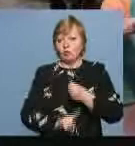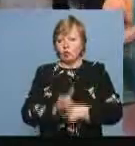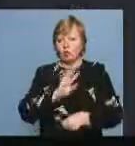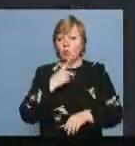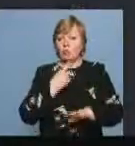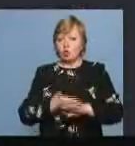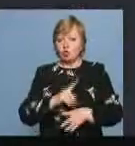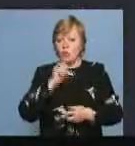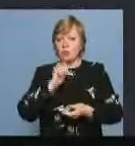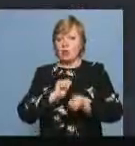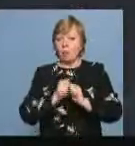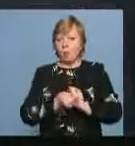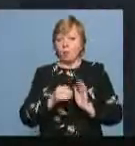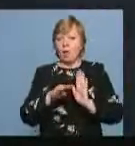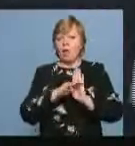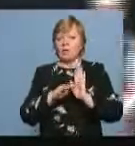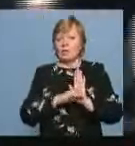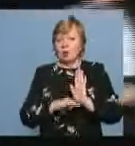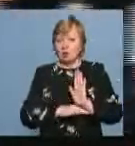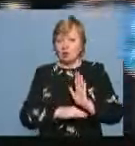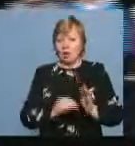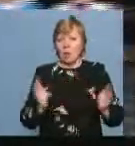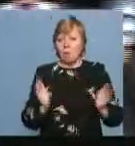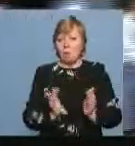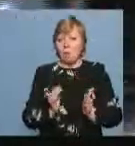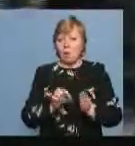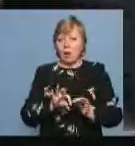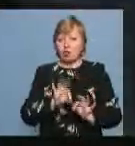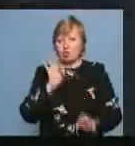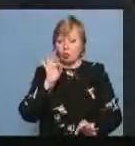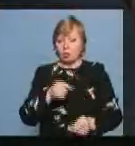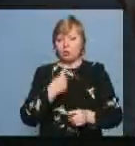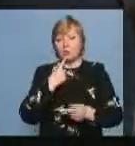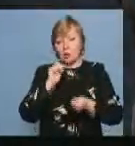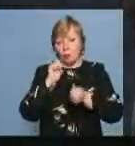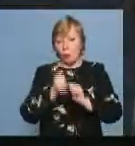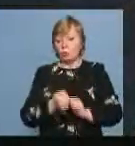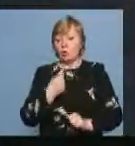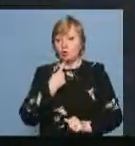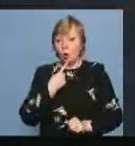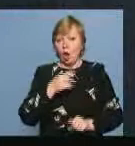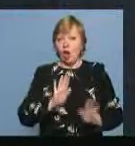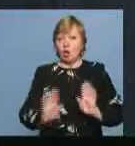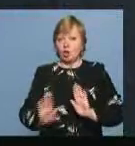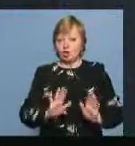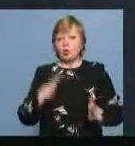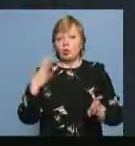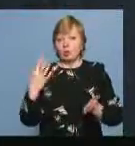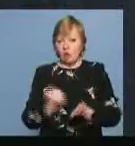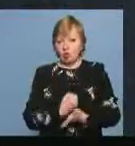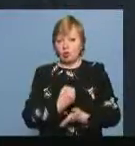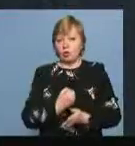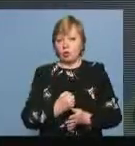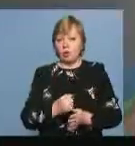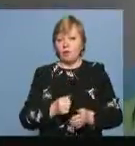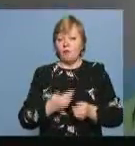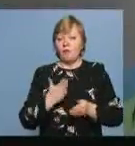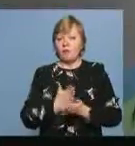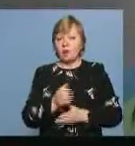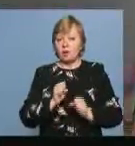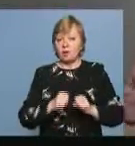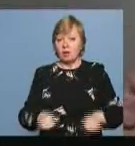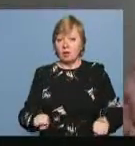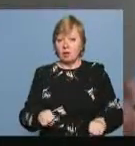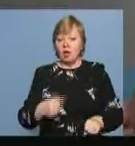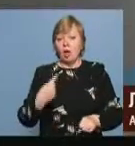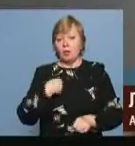текстом. Запомнить с непривычки большой фрагмент было трудно. Но режиссер Светлана Шацкая нашла выход. Мы нет, сначала дали большой текст.